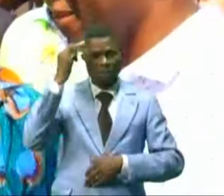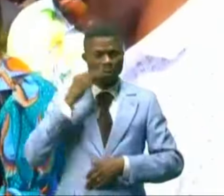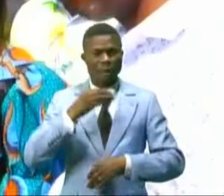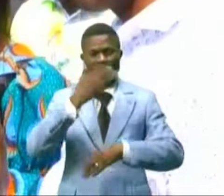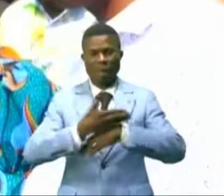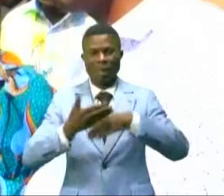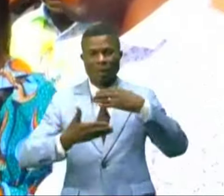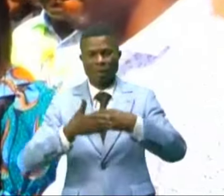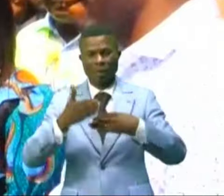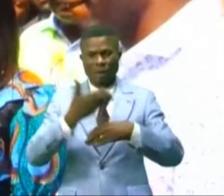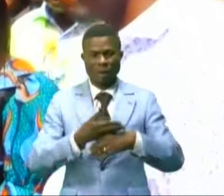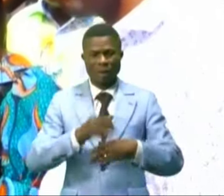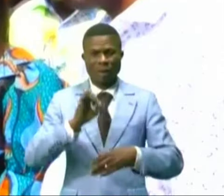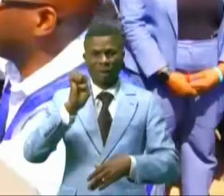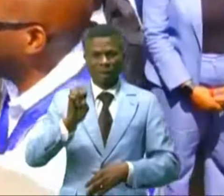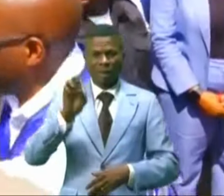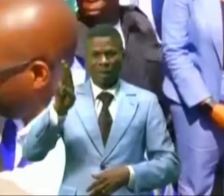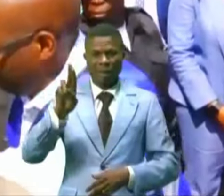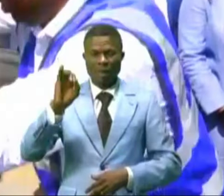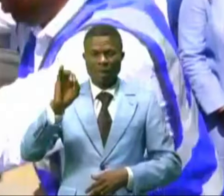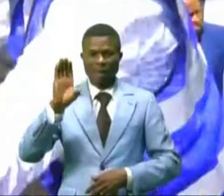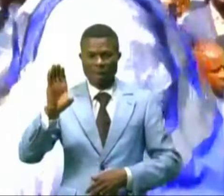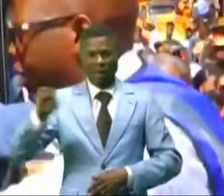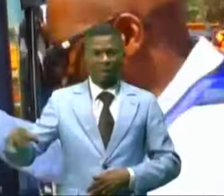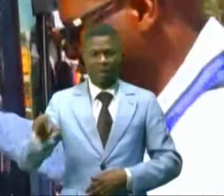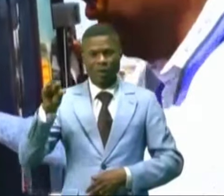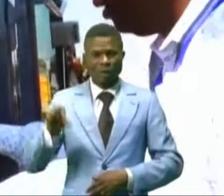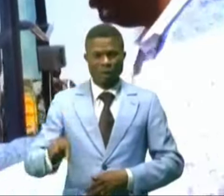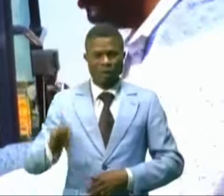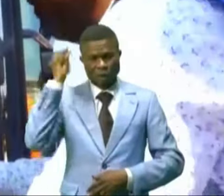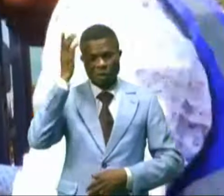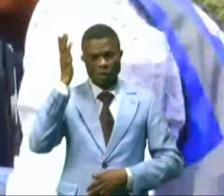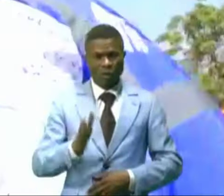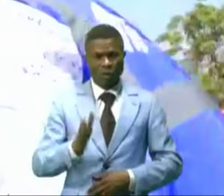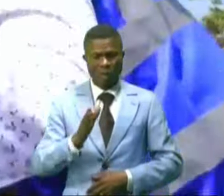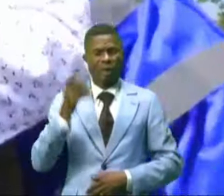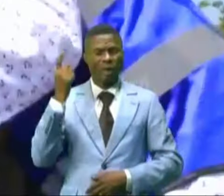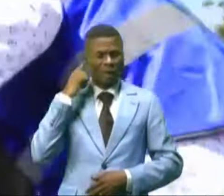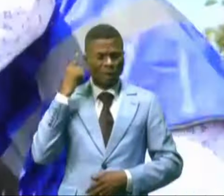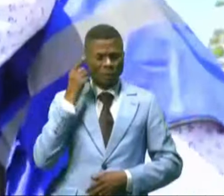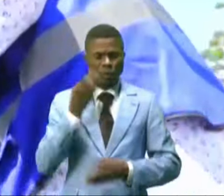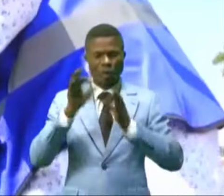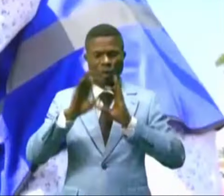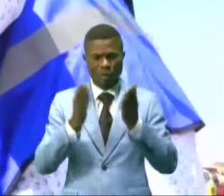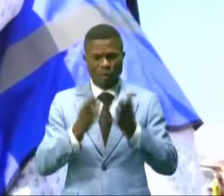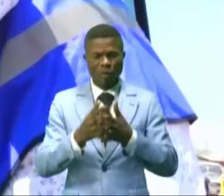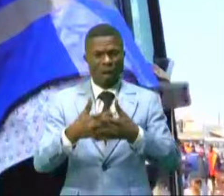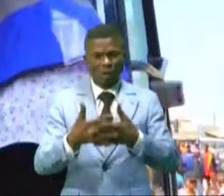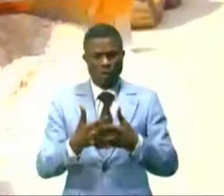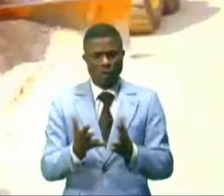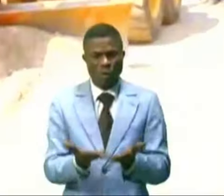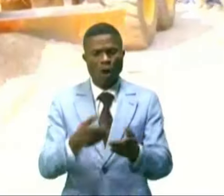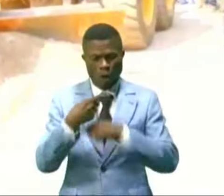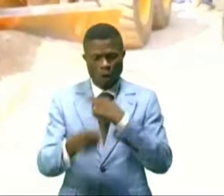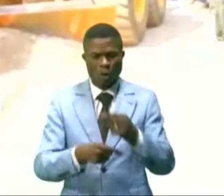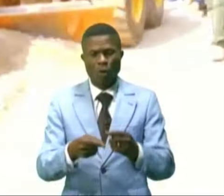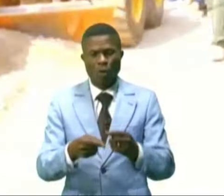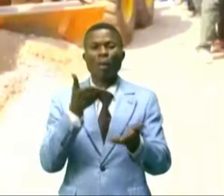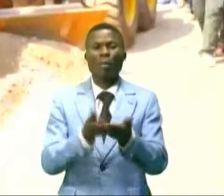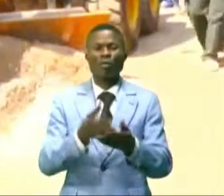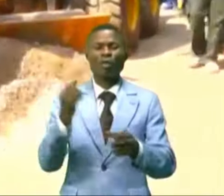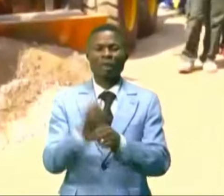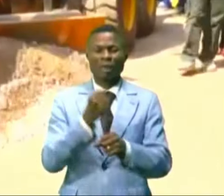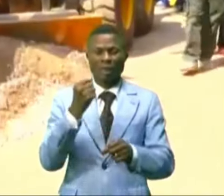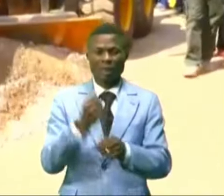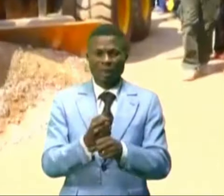Infrastructures, Eric Sakouyema Lukwesa, Jacques Kiaboula Katué va à bord d'une niveleuse procéder au lancement symbolique de la remise